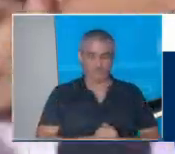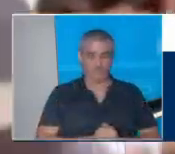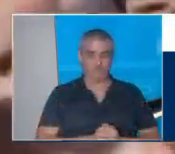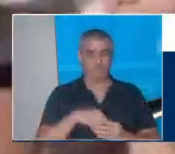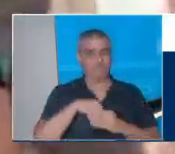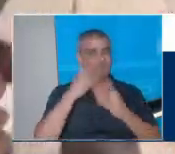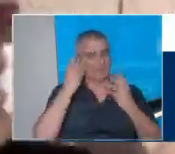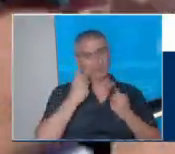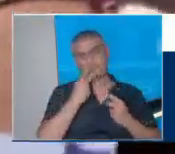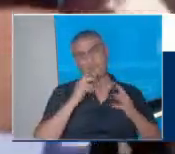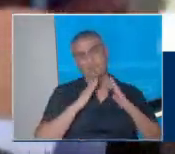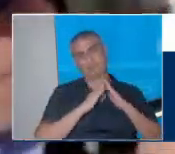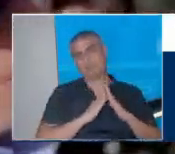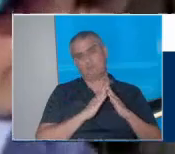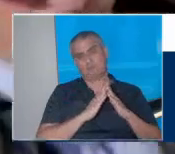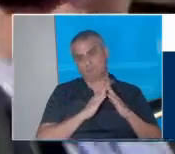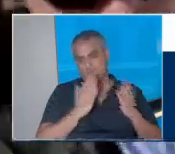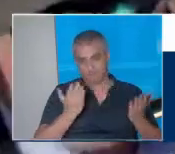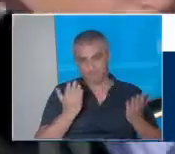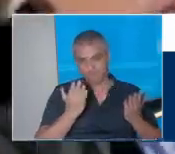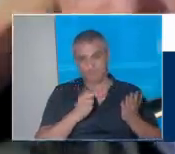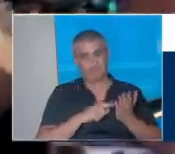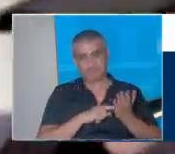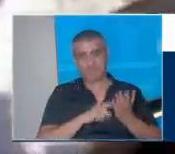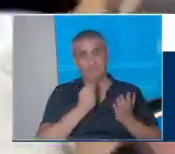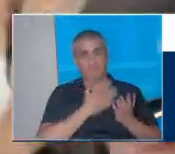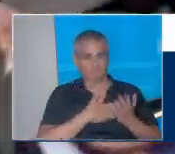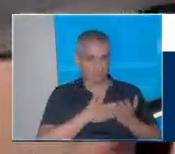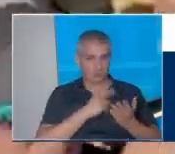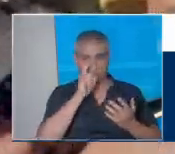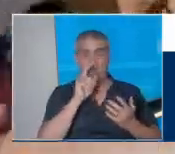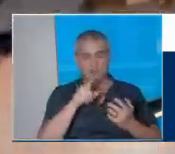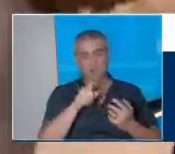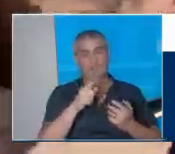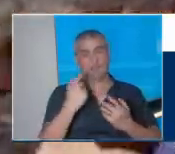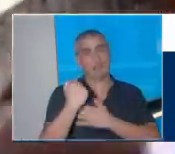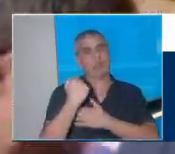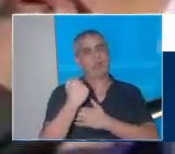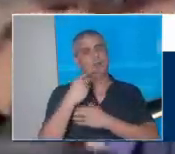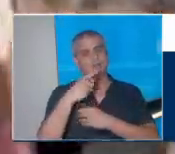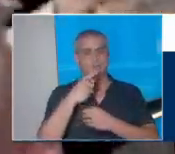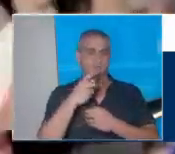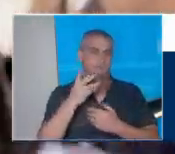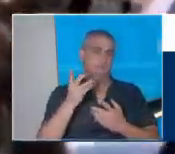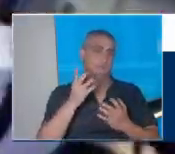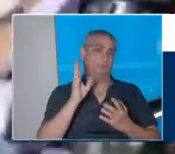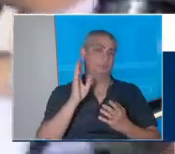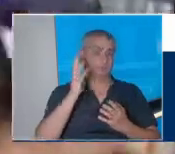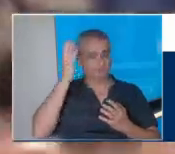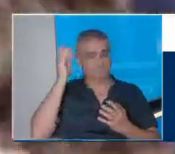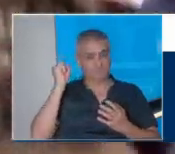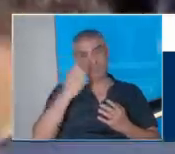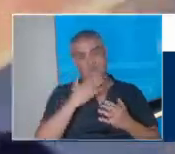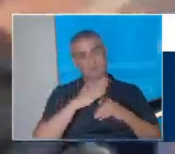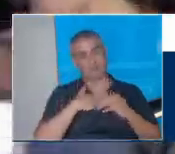חרדים שיעדיפו להישאר בבית, ולכן אם תרצו גם אולי זה המנדט שנתניהו בונה ל-61